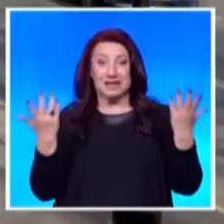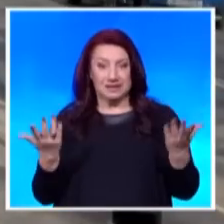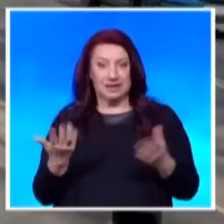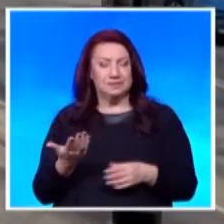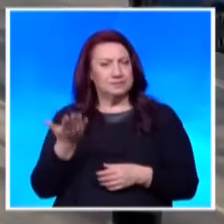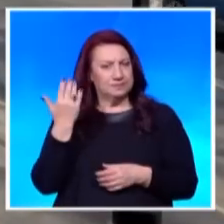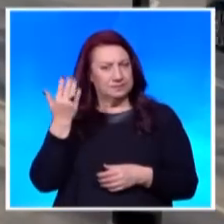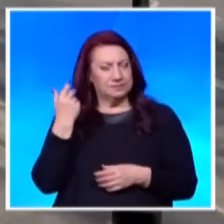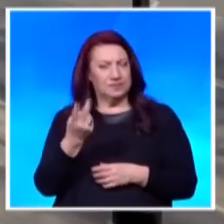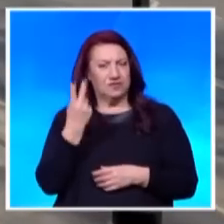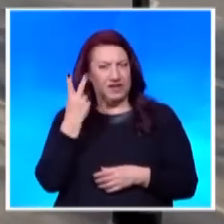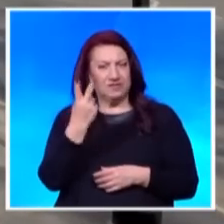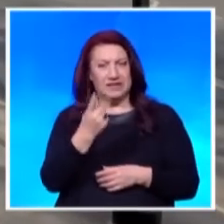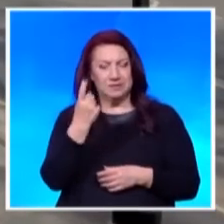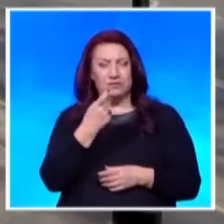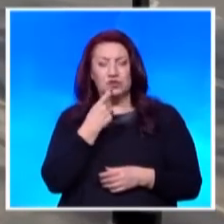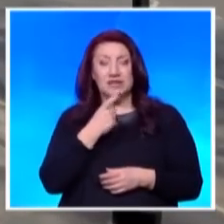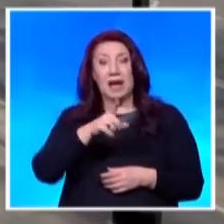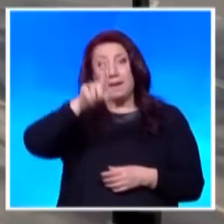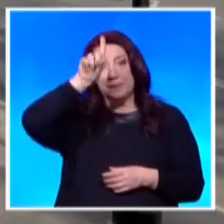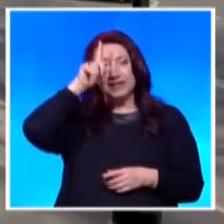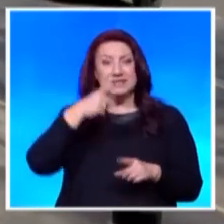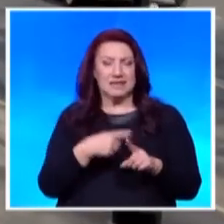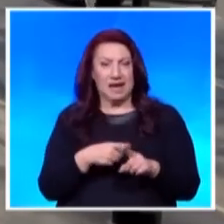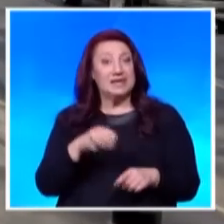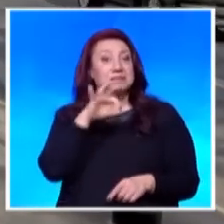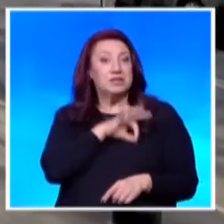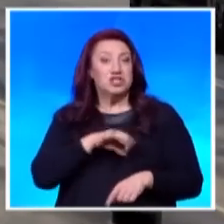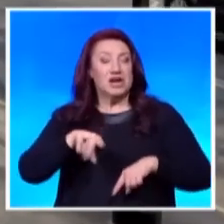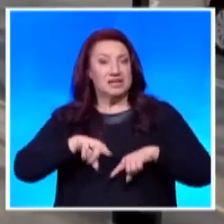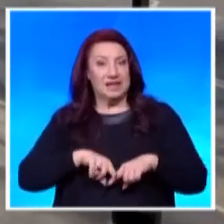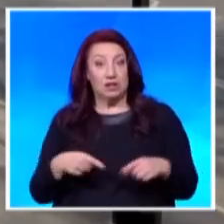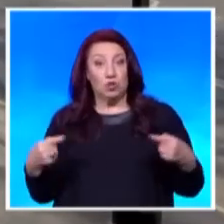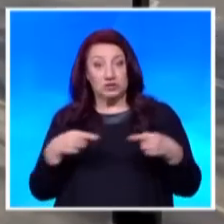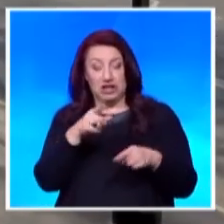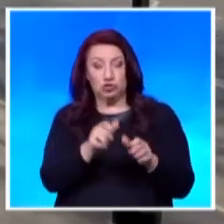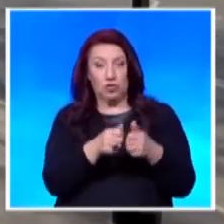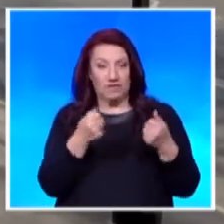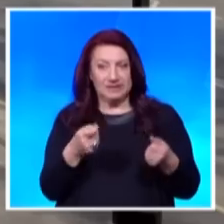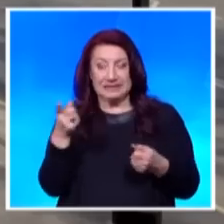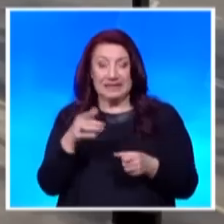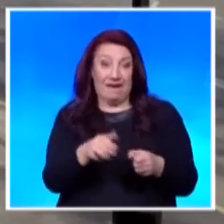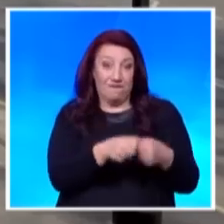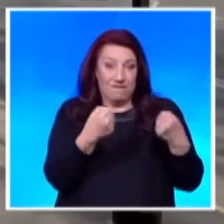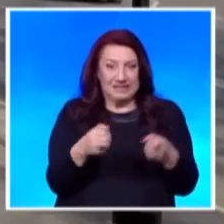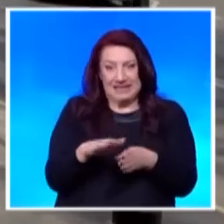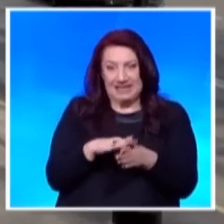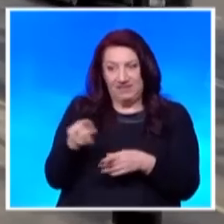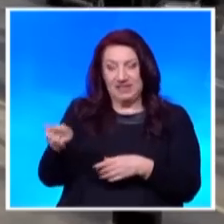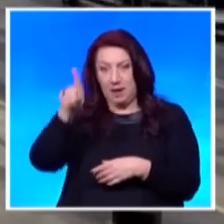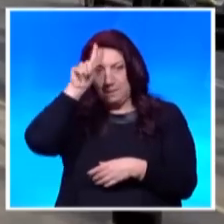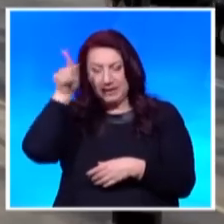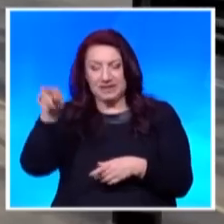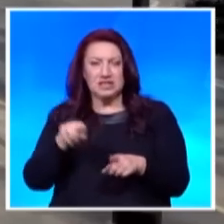друго дело срещу вестник Mail on Sunday, който изплати значително обезщетение и се извини на принца за публикация, че е обърнал гръб